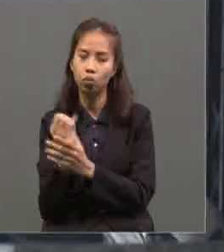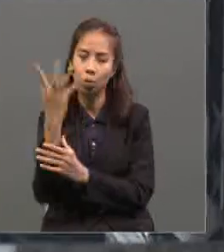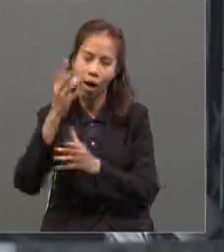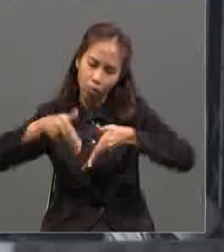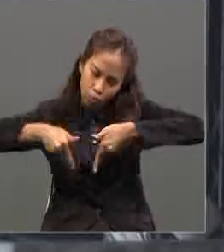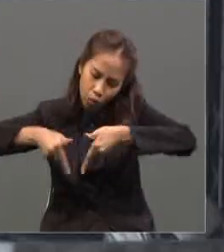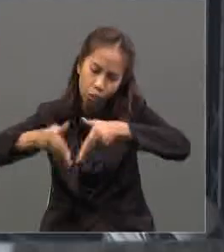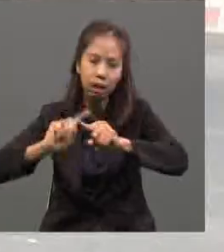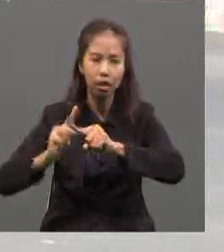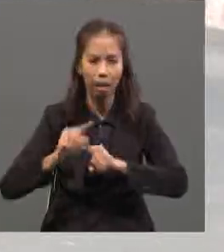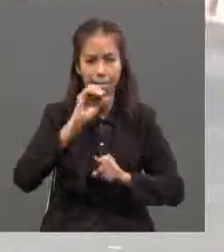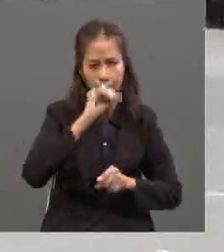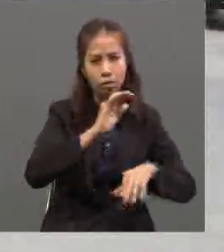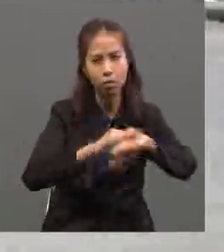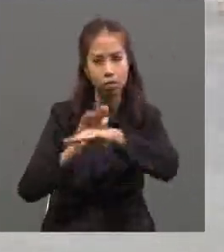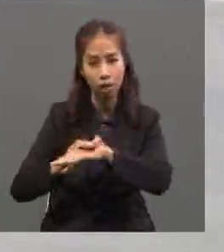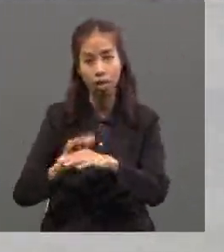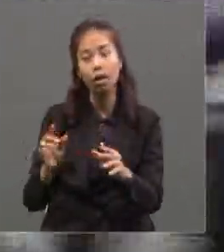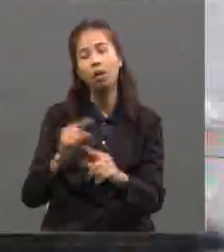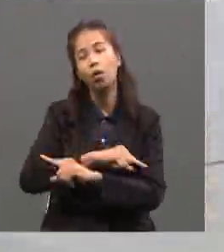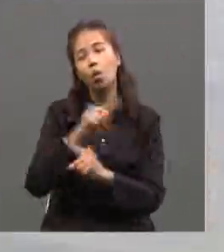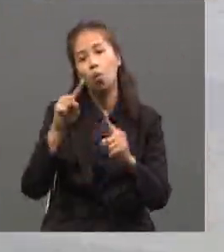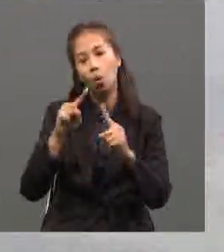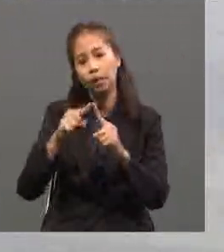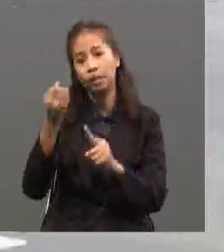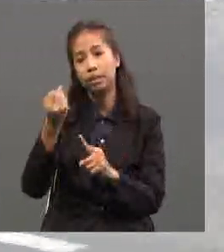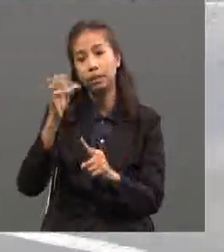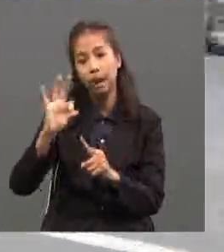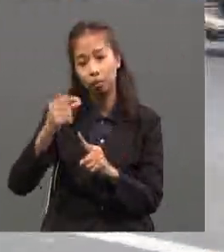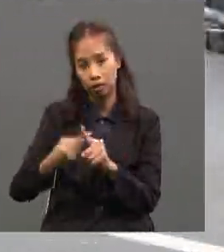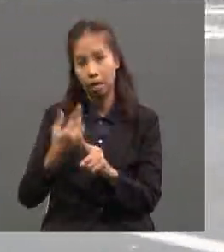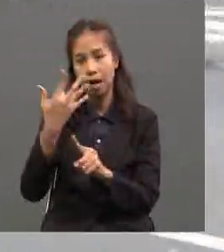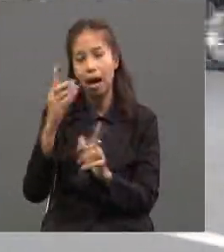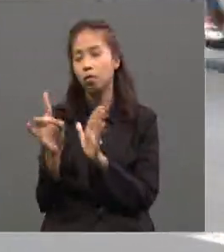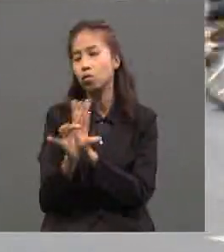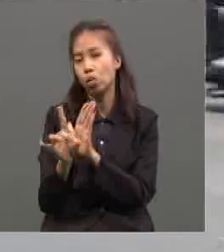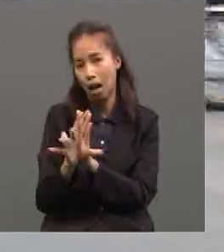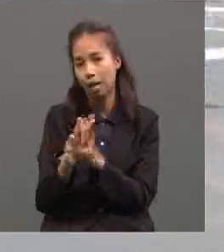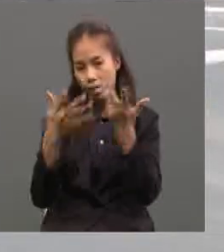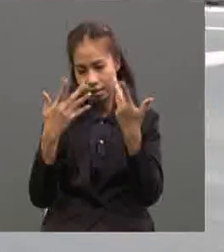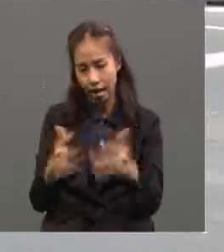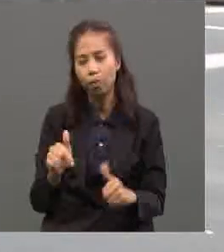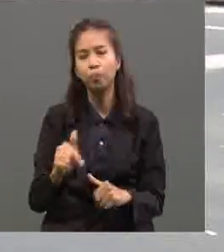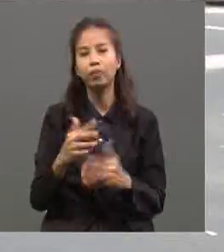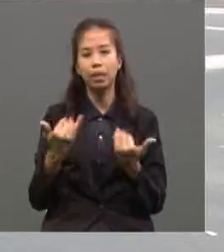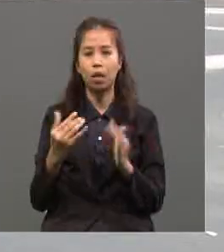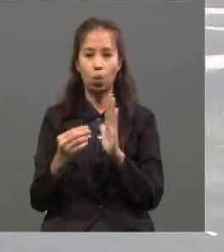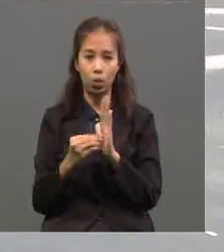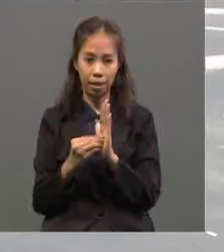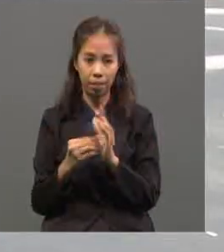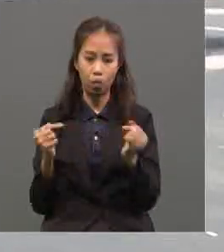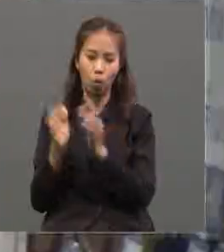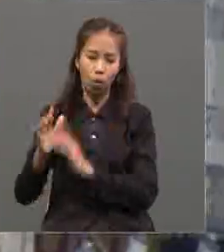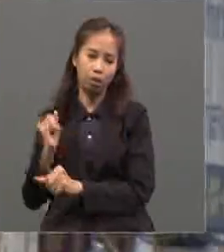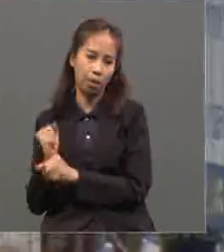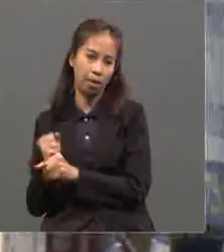องถนนทั่วกรุงเทพภายในวันศุกร์ที่19พฤษภาคมที่ผ่านมาแล้วก่อนที่กรุงเทพเองก็จะให้เจ้าหน้าที่เขตเข้าไปจัดเก็บป้